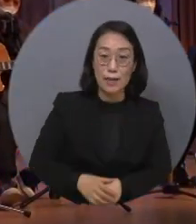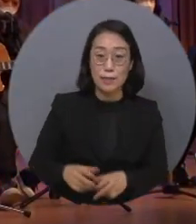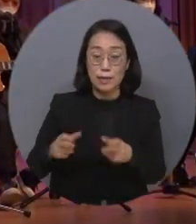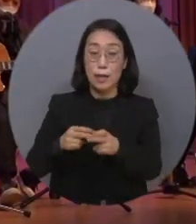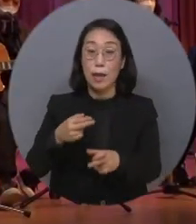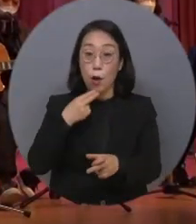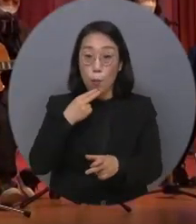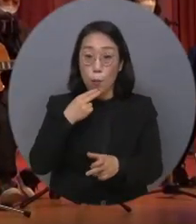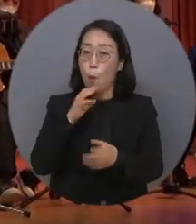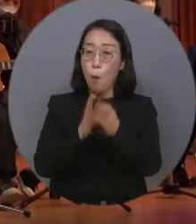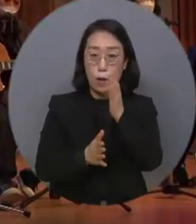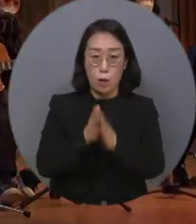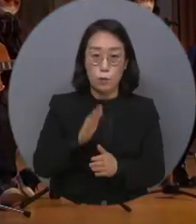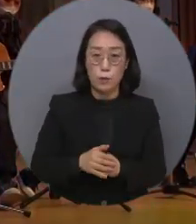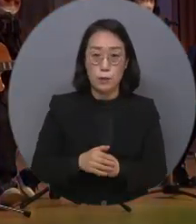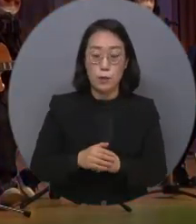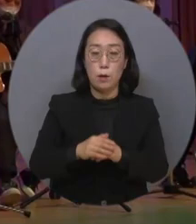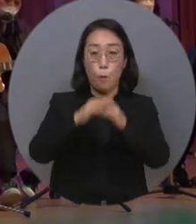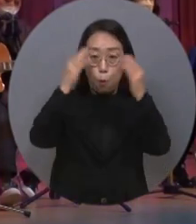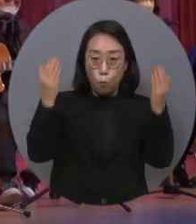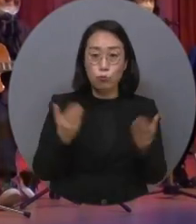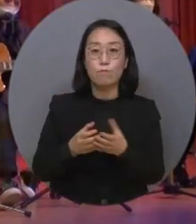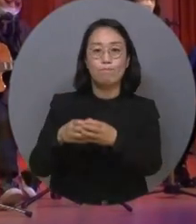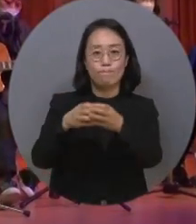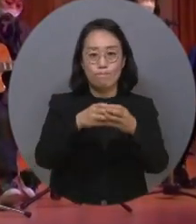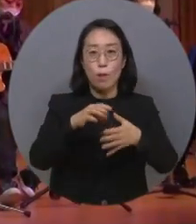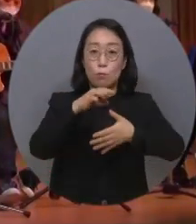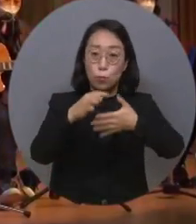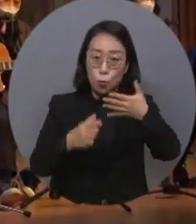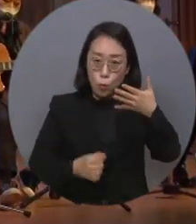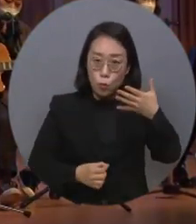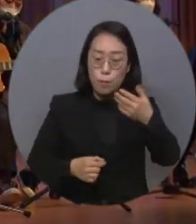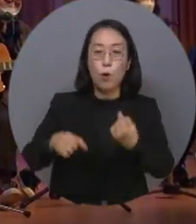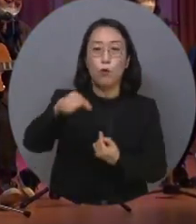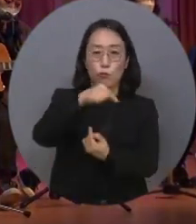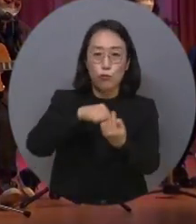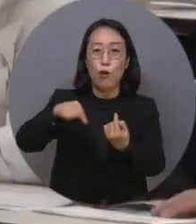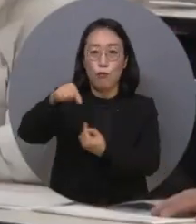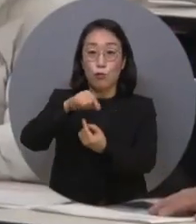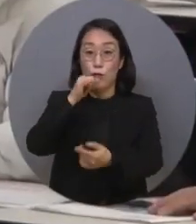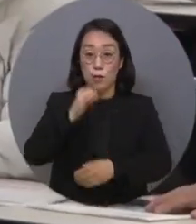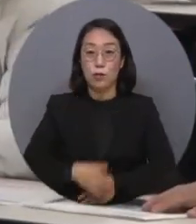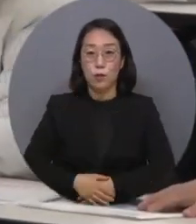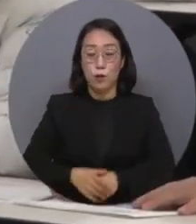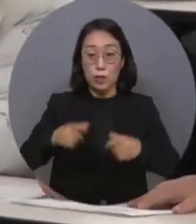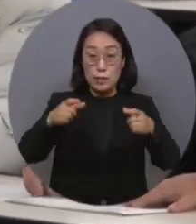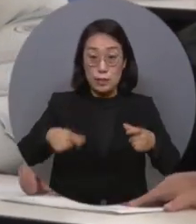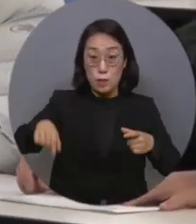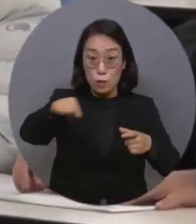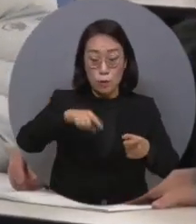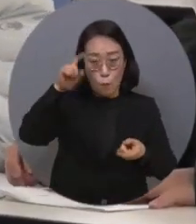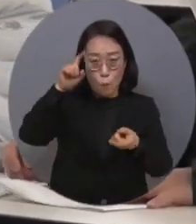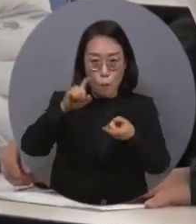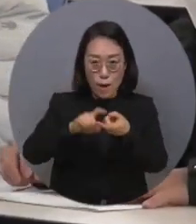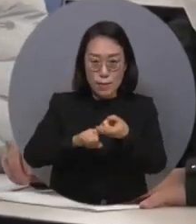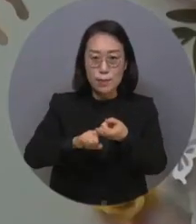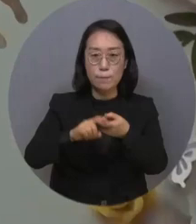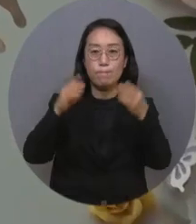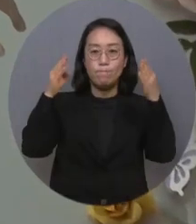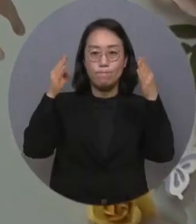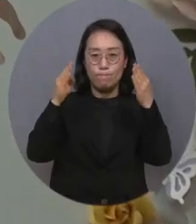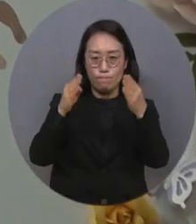비장애, 장애의 벽을 허무는 프로그램도 다양하게 운영하는 복지관은 지역사회의 관심을 모으고